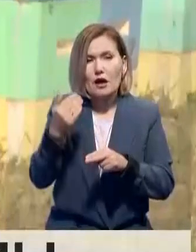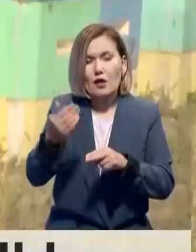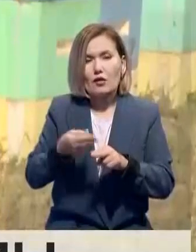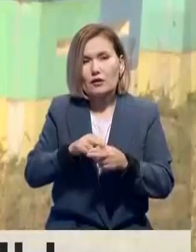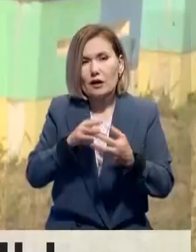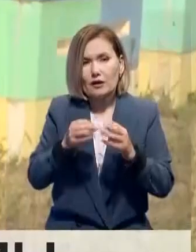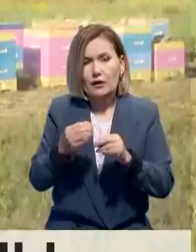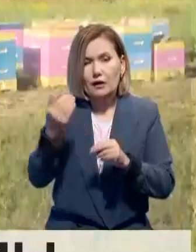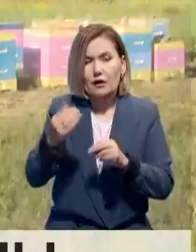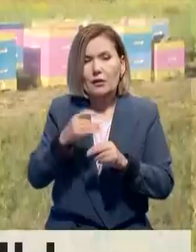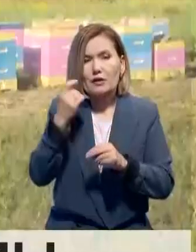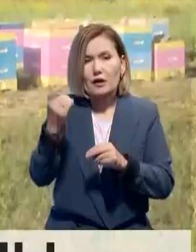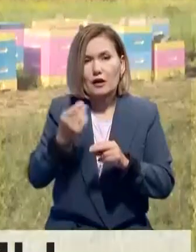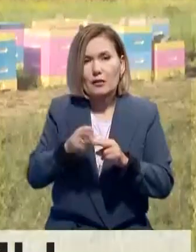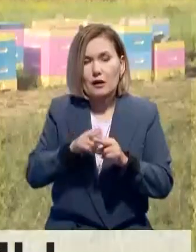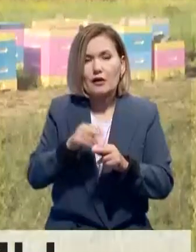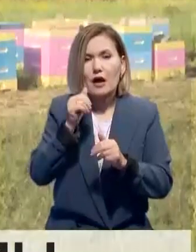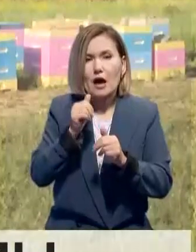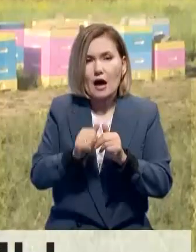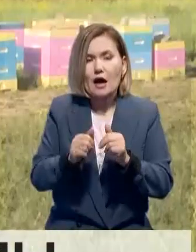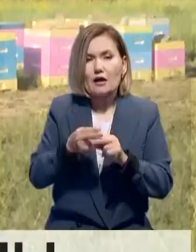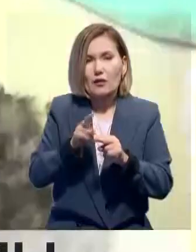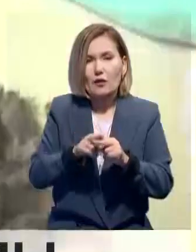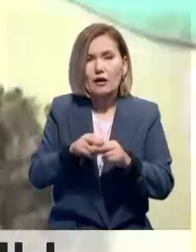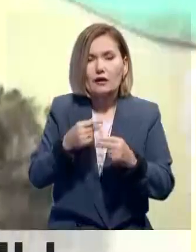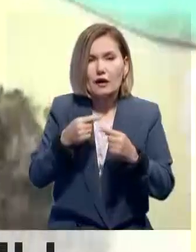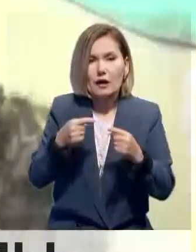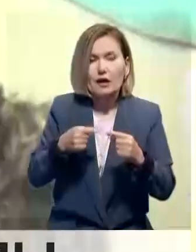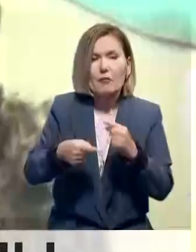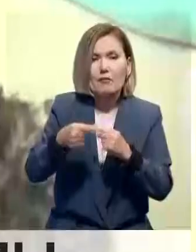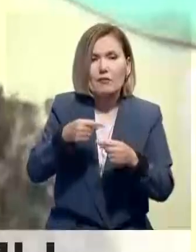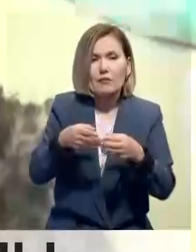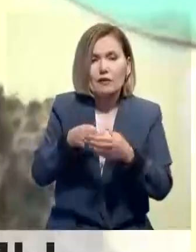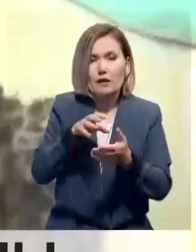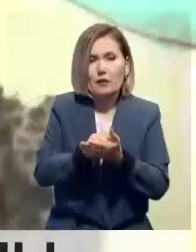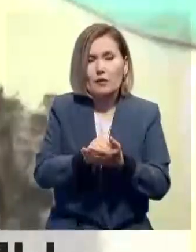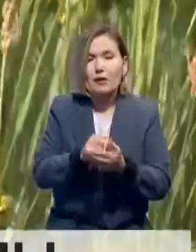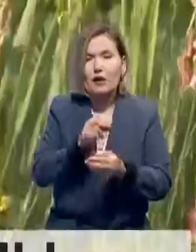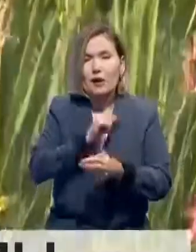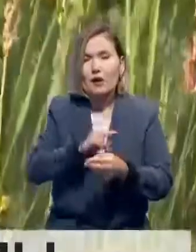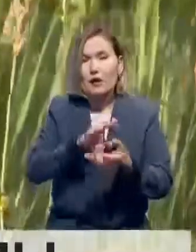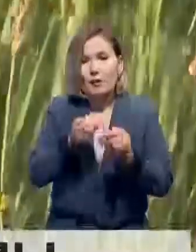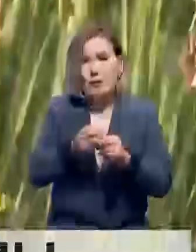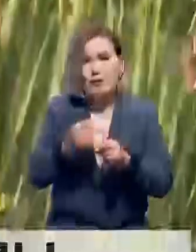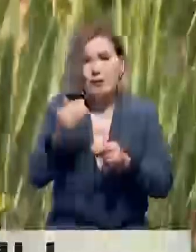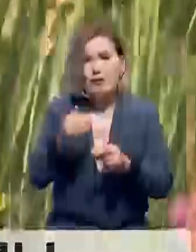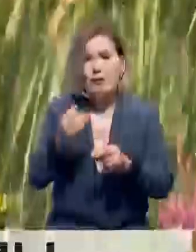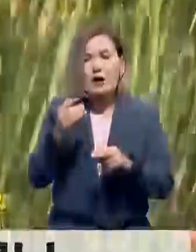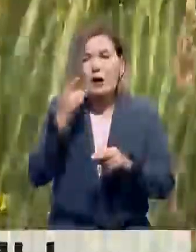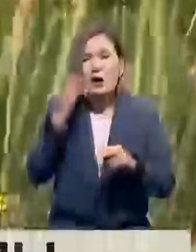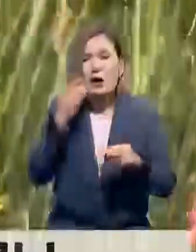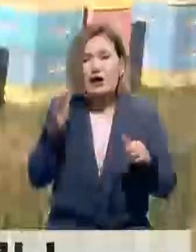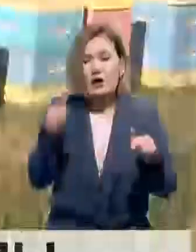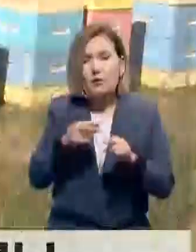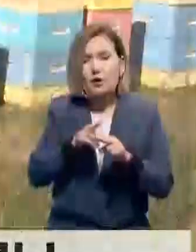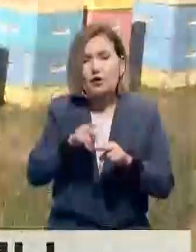шақты омартамен бастаған шаруа әр кәсіпкер бал арасында адал еңбек етуі керек дейді. Бір грамм бал беру үшін араның жүздігін шөпке